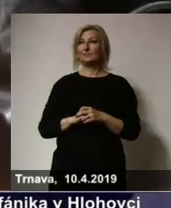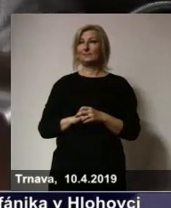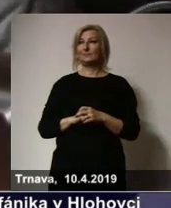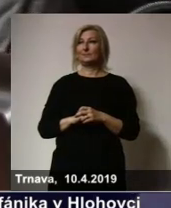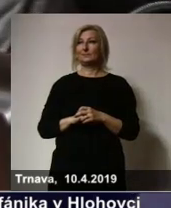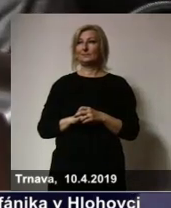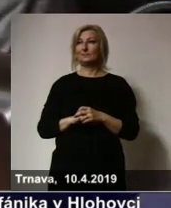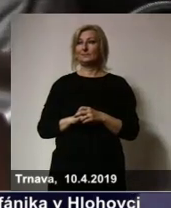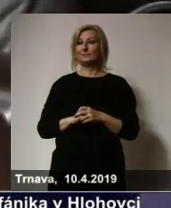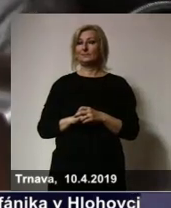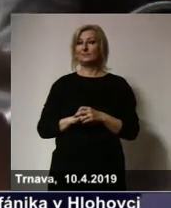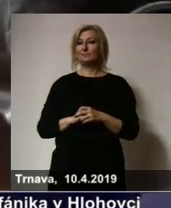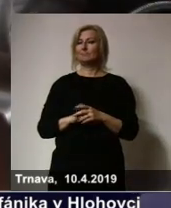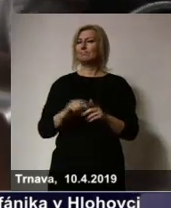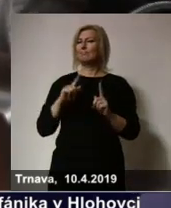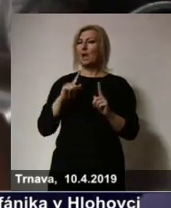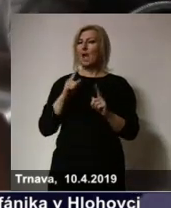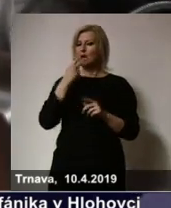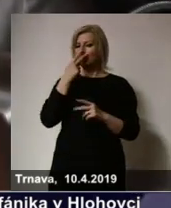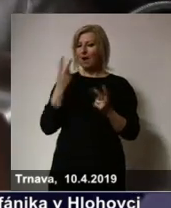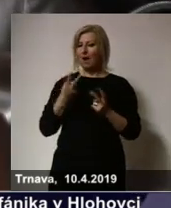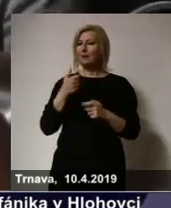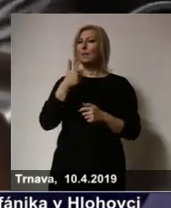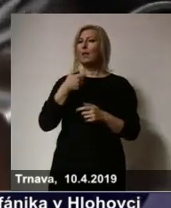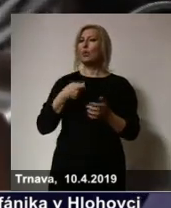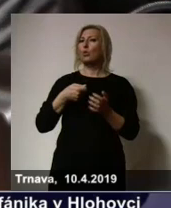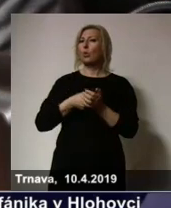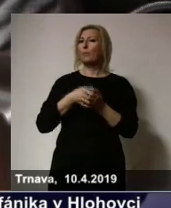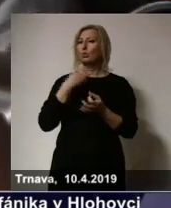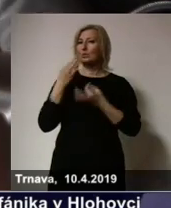pýtam sa ešte jednu doplňujúcu informáciu.